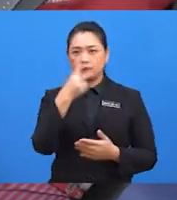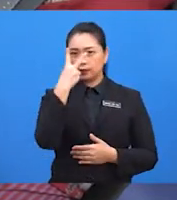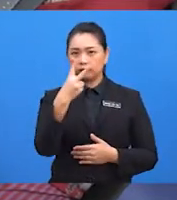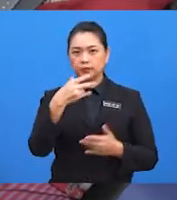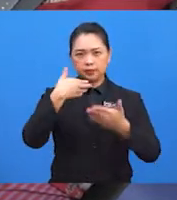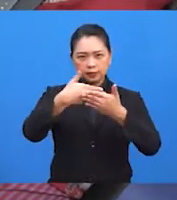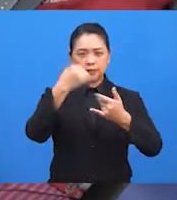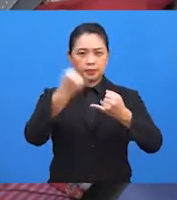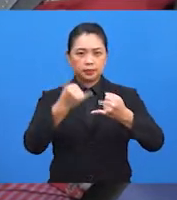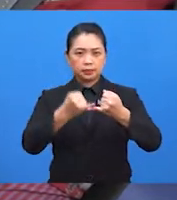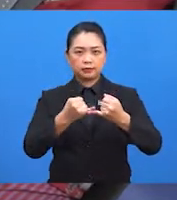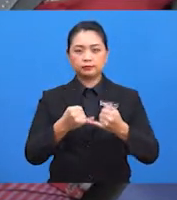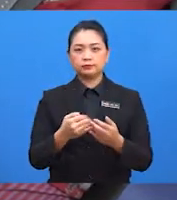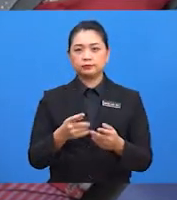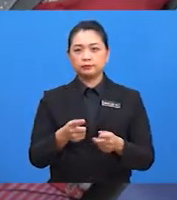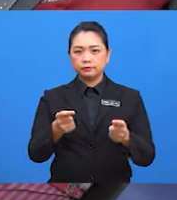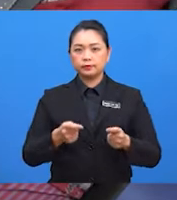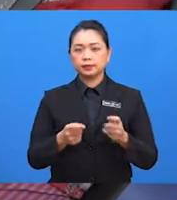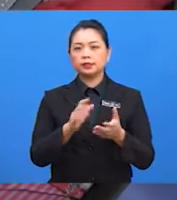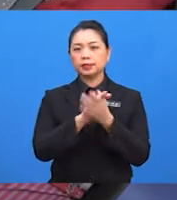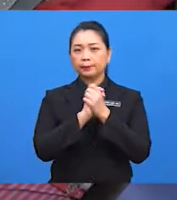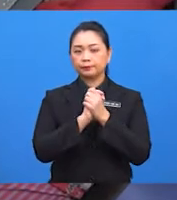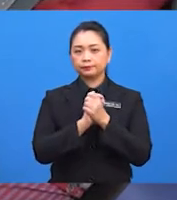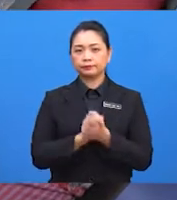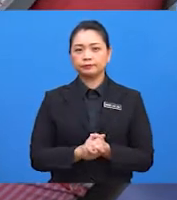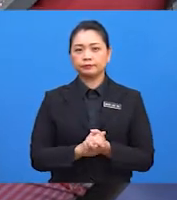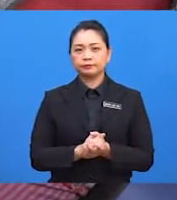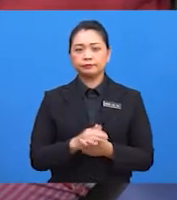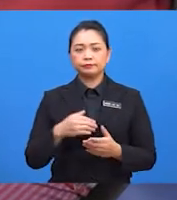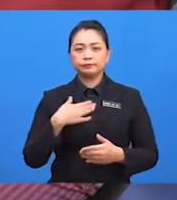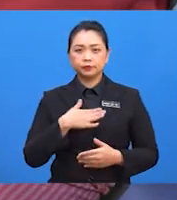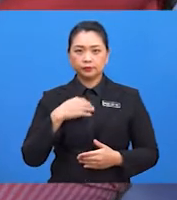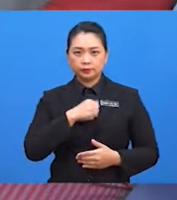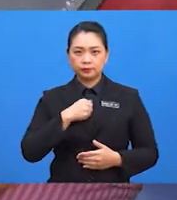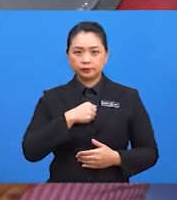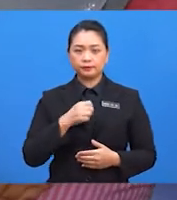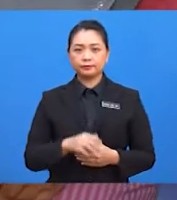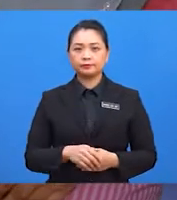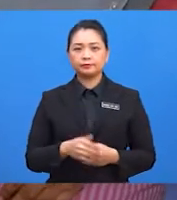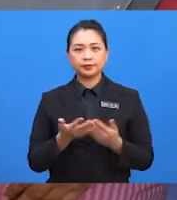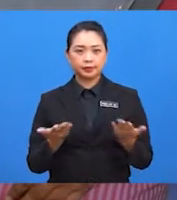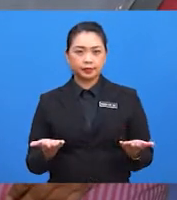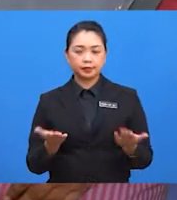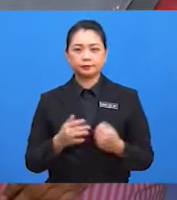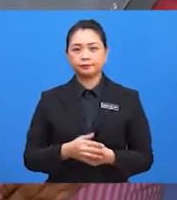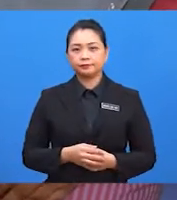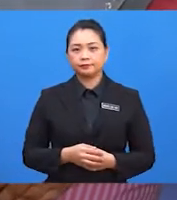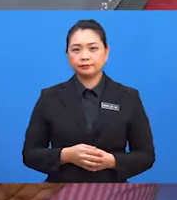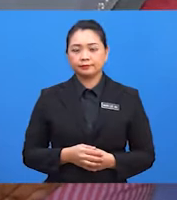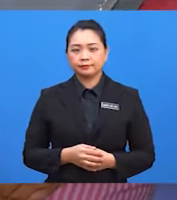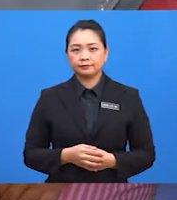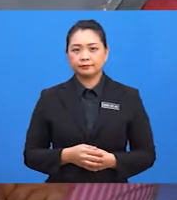sehingga ke akhir rancangan. Terimalah salam, salam bersantun, minta maaf, minta ampun. Sekian,